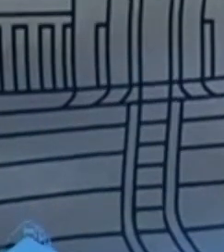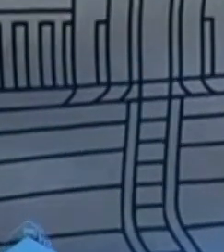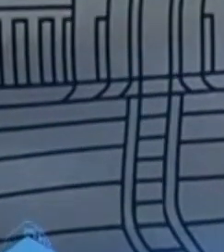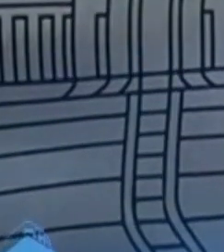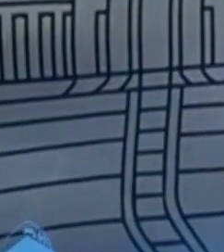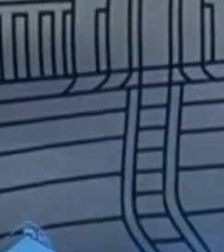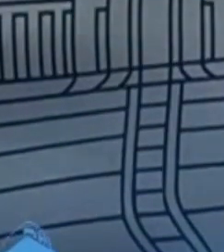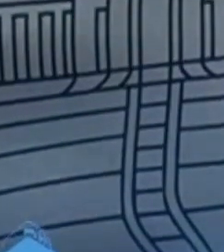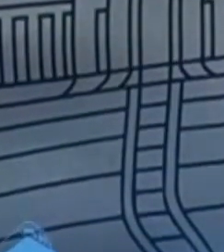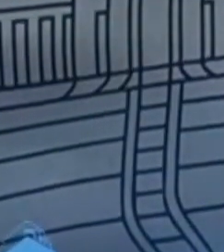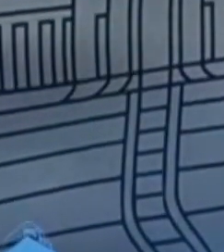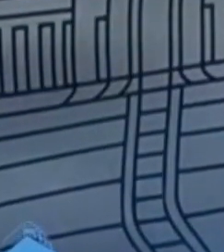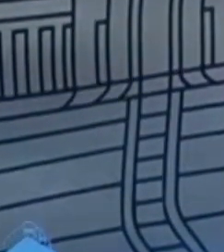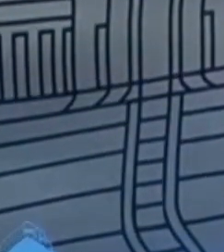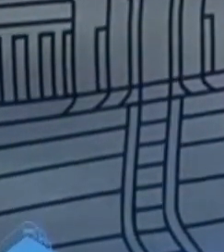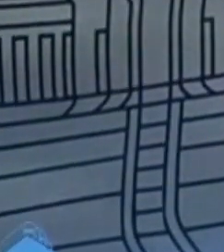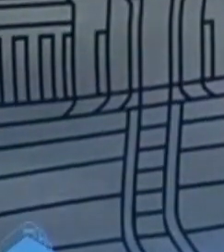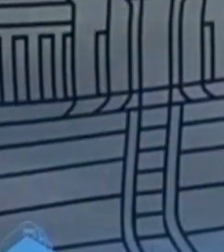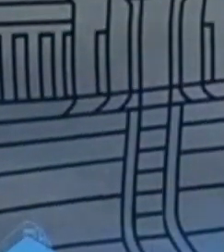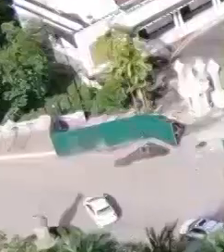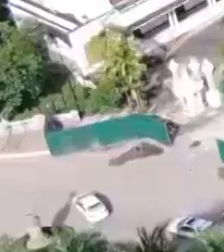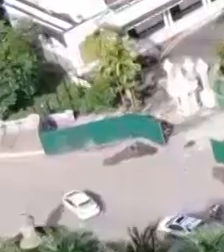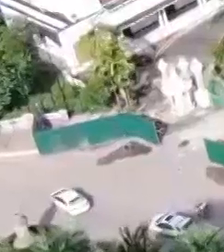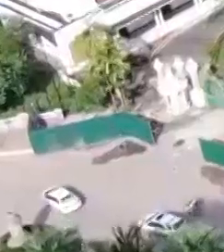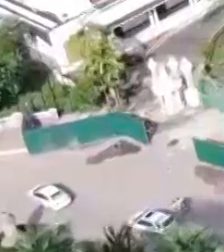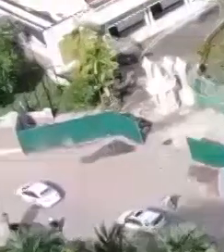នៅព្រះរាជដំណាក់ខេត្តសៀមរាប